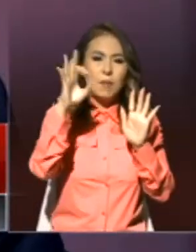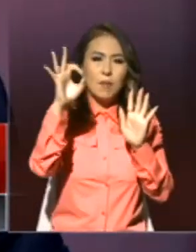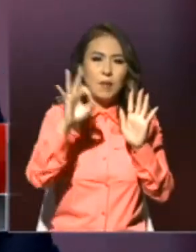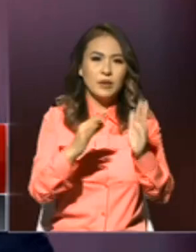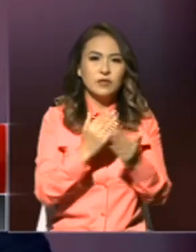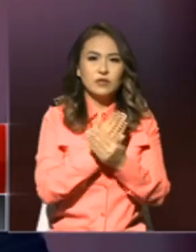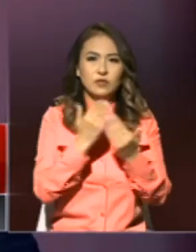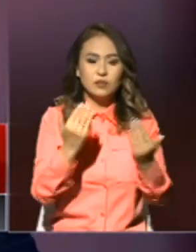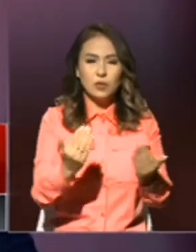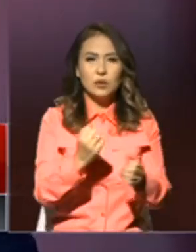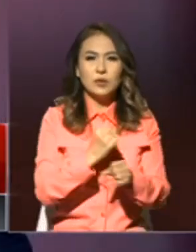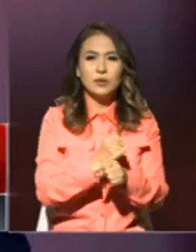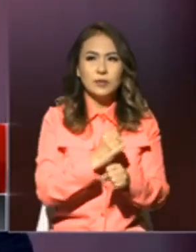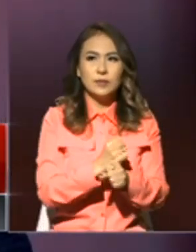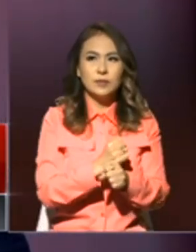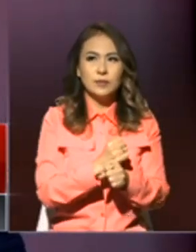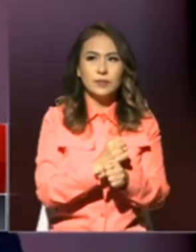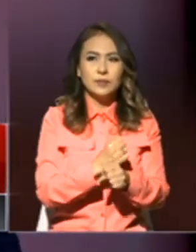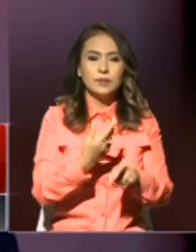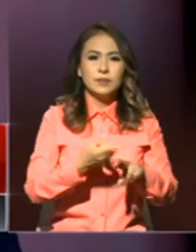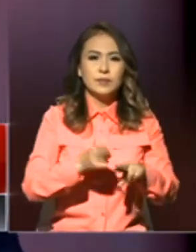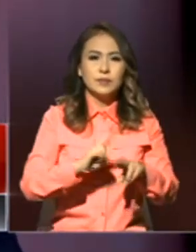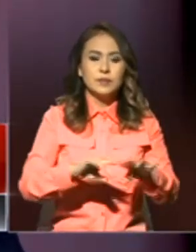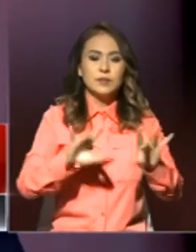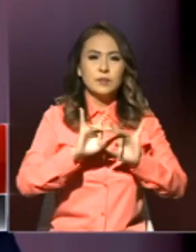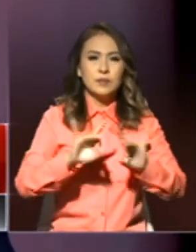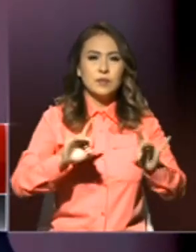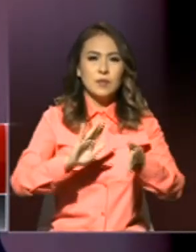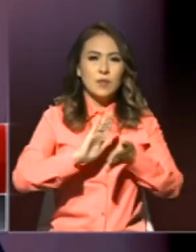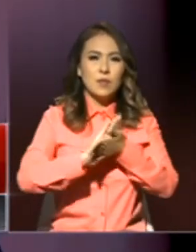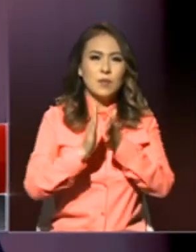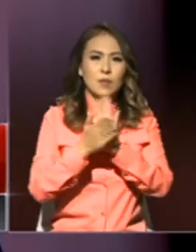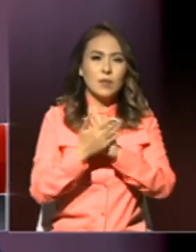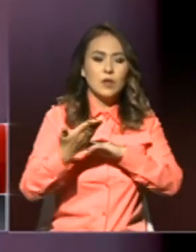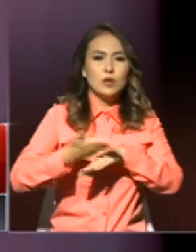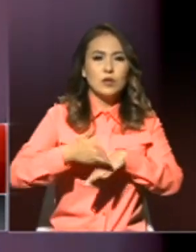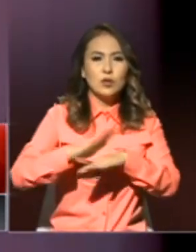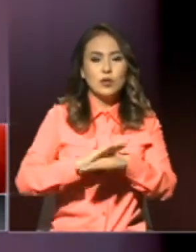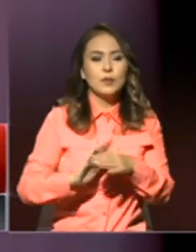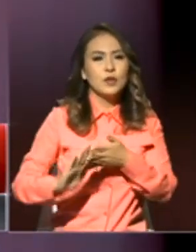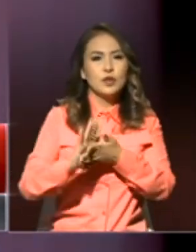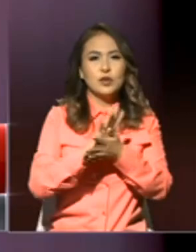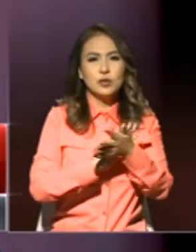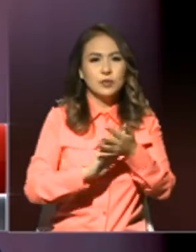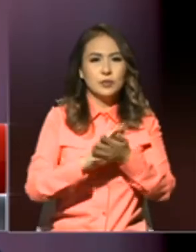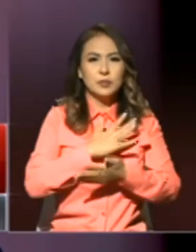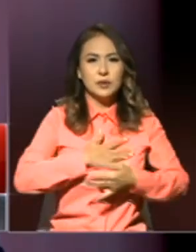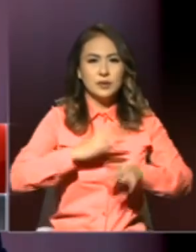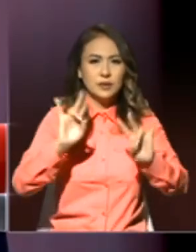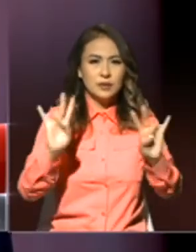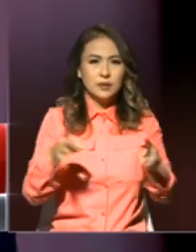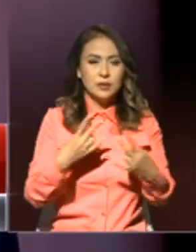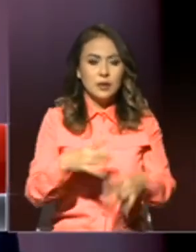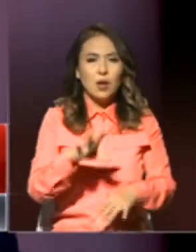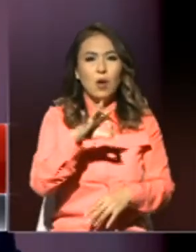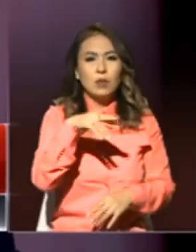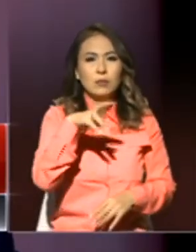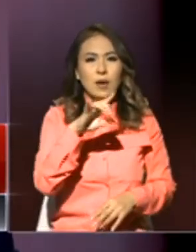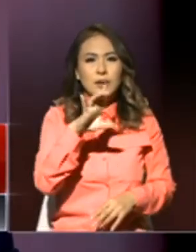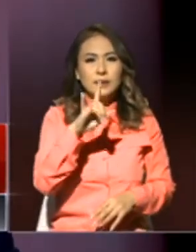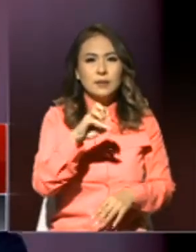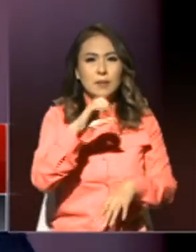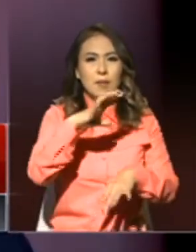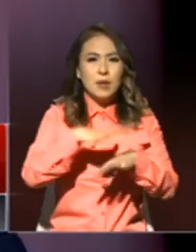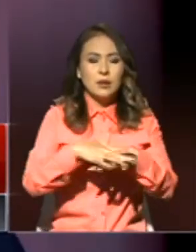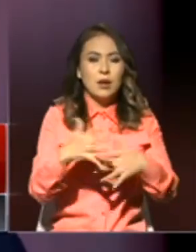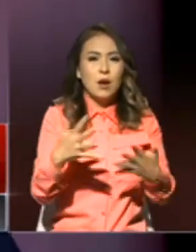тұр. Сіздердің айтып тұрған жаңағыдай шартты қиындатып жіберді деген ондай ешқандай негіз жоқ. Себебі Отбасы банк қалай жұмыс істеді, солай жұмысын жасап